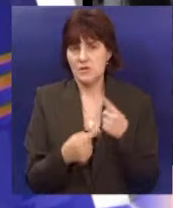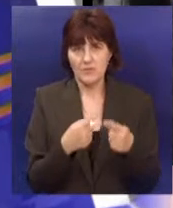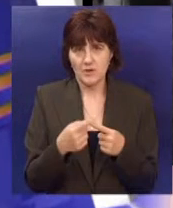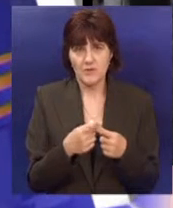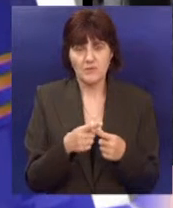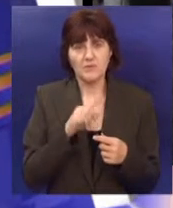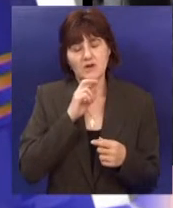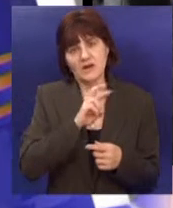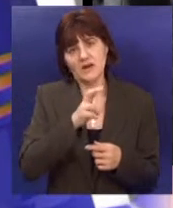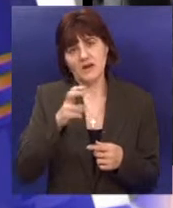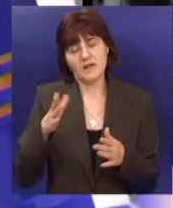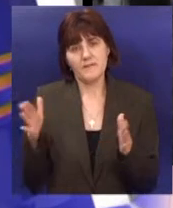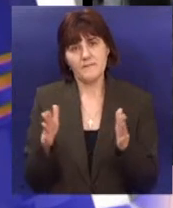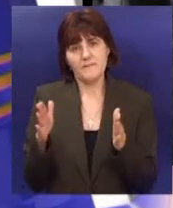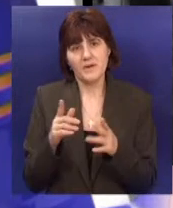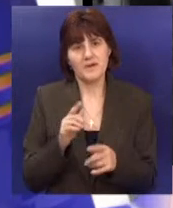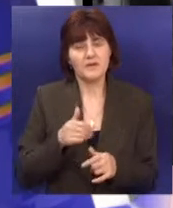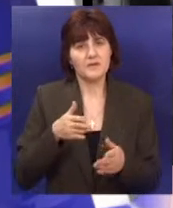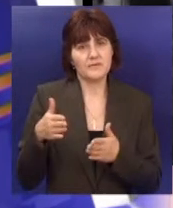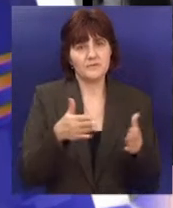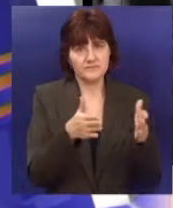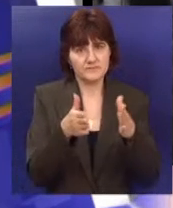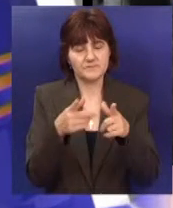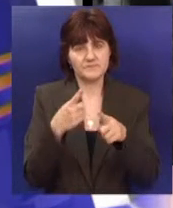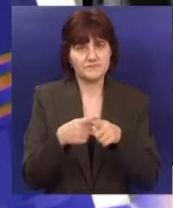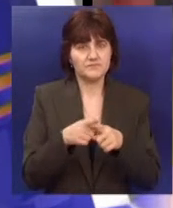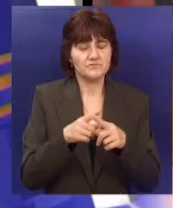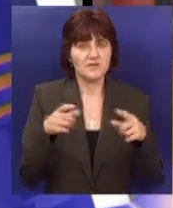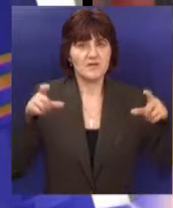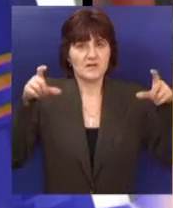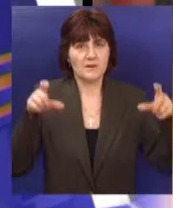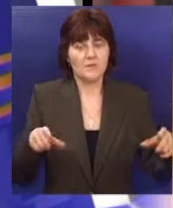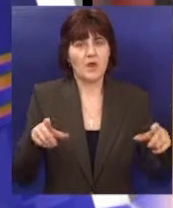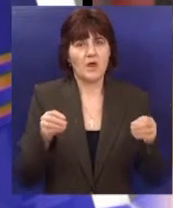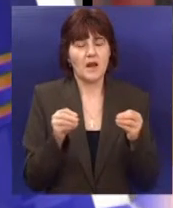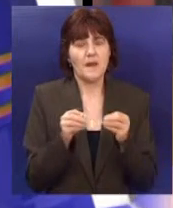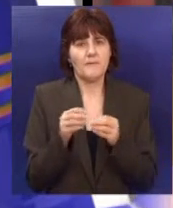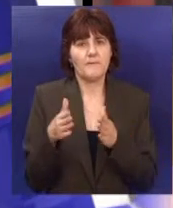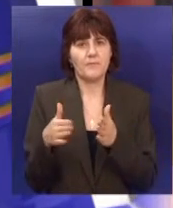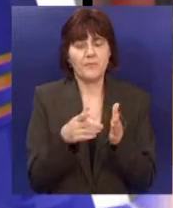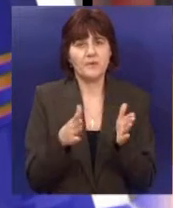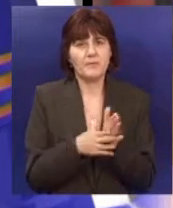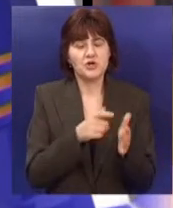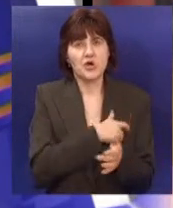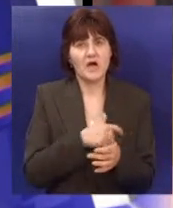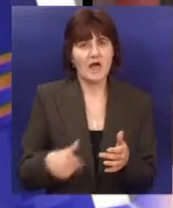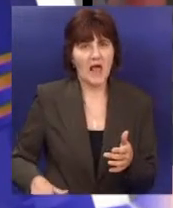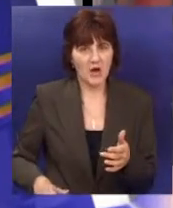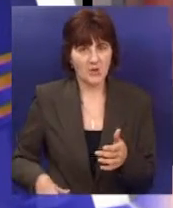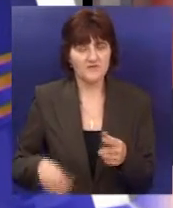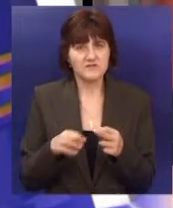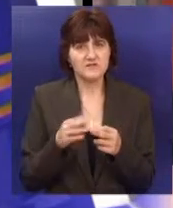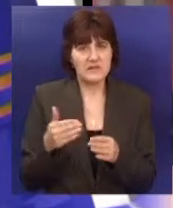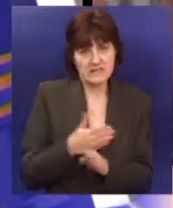Novoj Pazovi i Opovu i još neki manji putni pravci. Po poslednjim informacijama blokiran je i magistralni put ka Kragujevcu